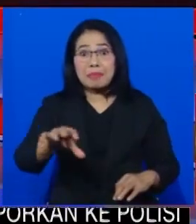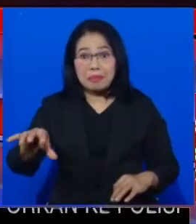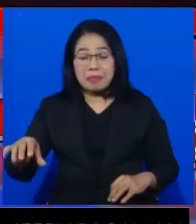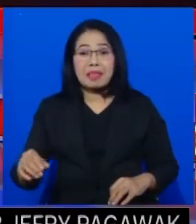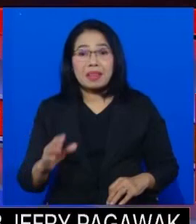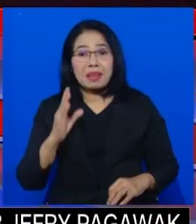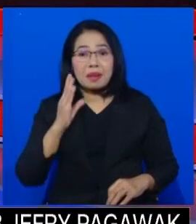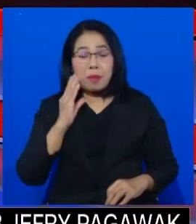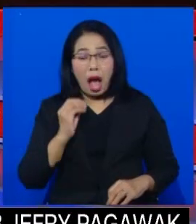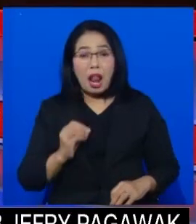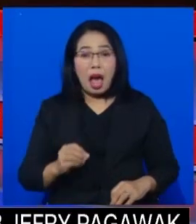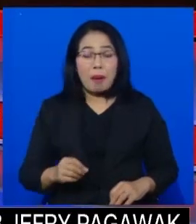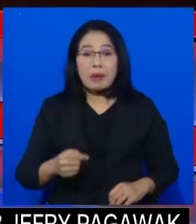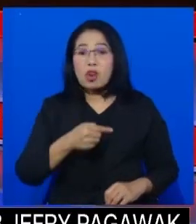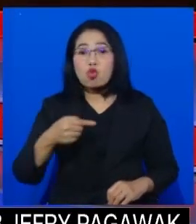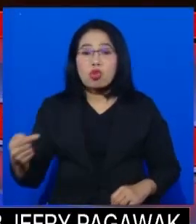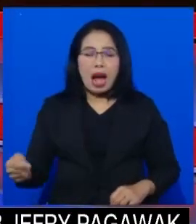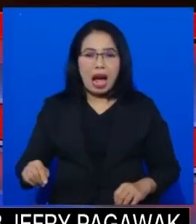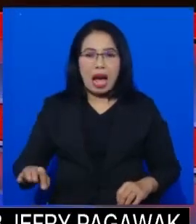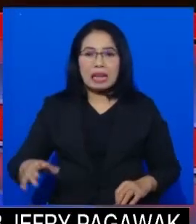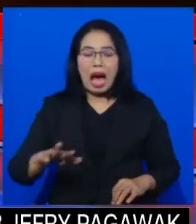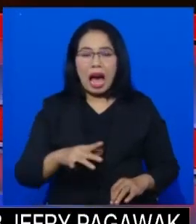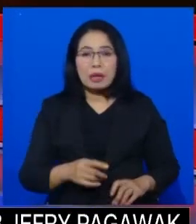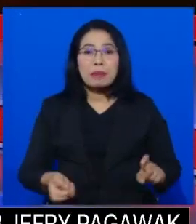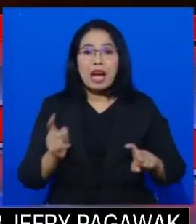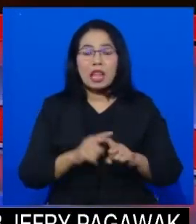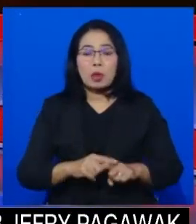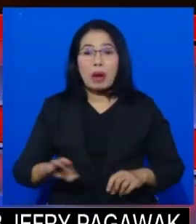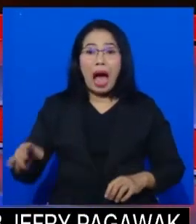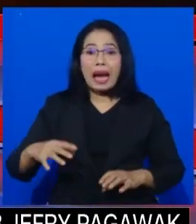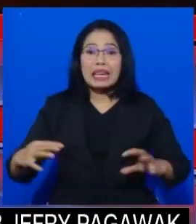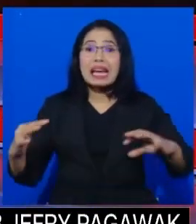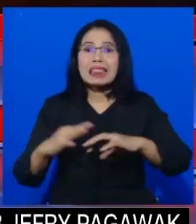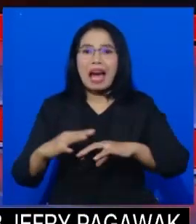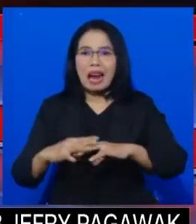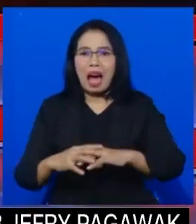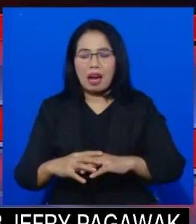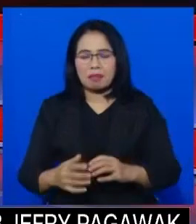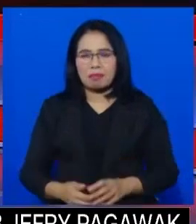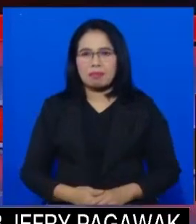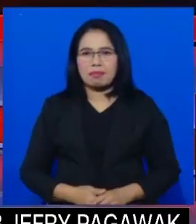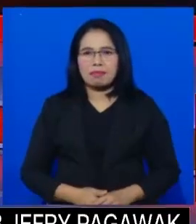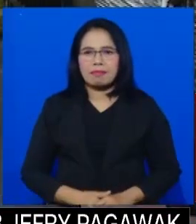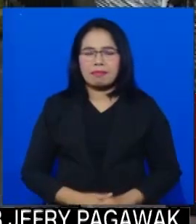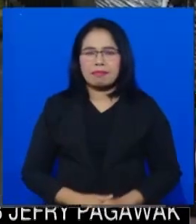mengalami krisis air bergantung pada air tanah untuk kebutuhan sehari-hari. Sisi Kota memotretnya untuk Anda.